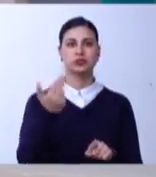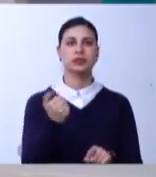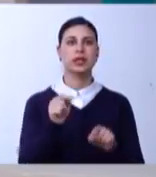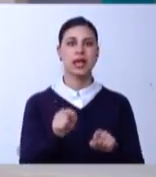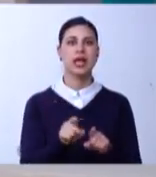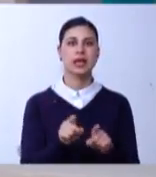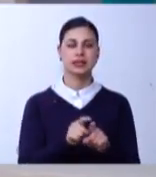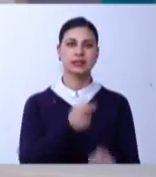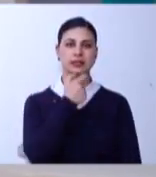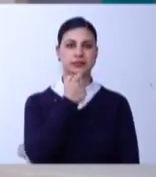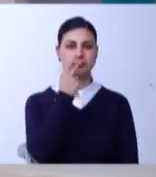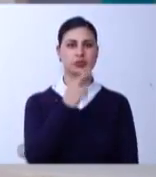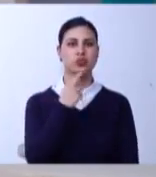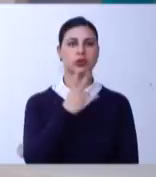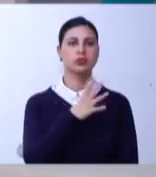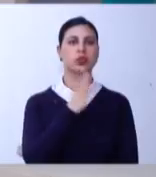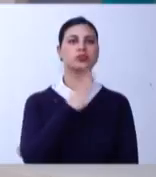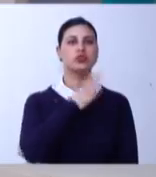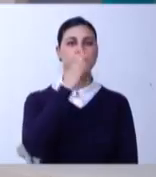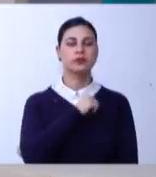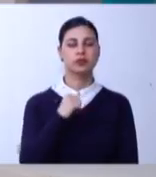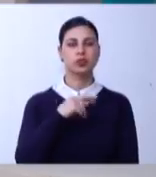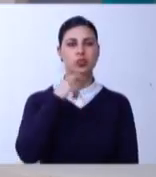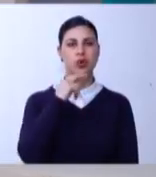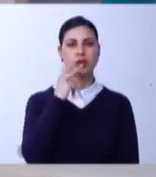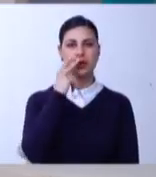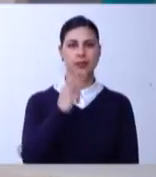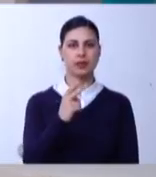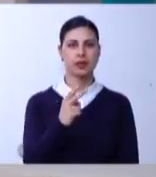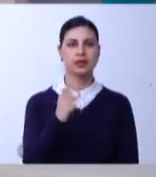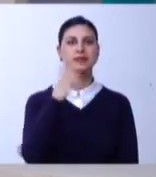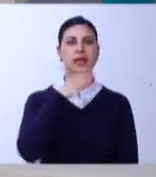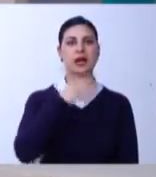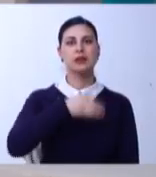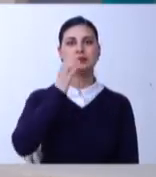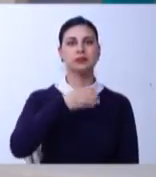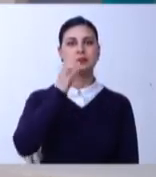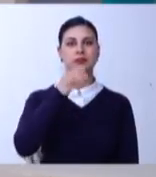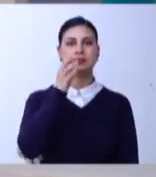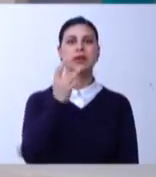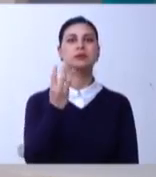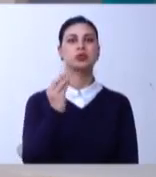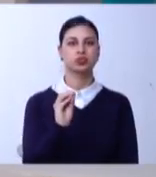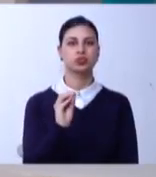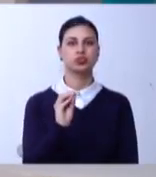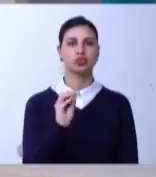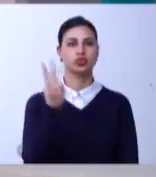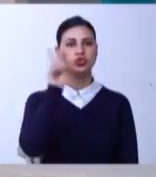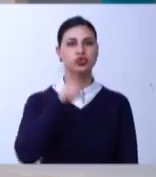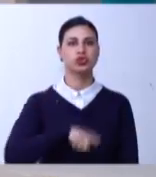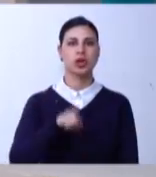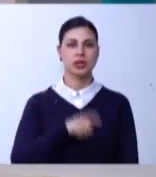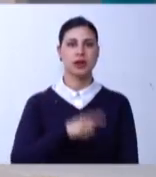უნდა, ესეც დაკვირვების ამბავი, ამ მშობელი დააკვირდება ბავშვს სიტყვის მიღებიდან რამდენ წუთში